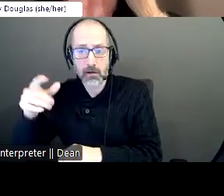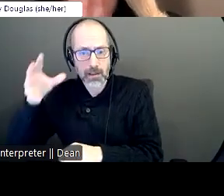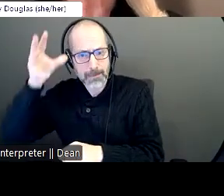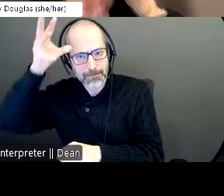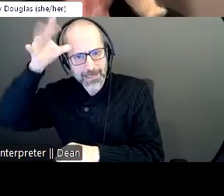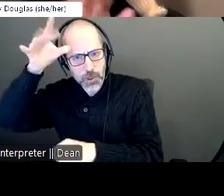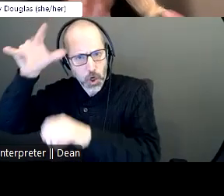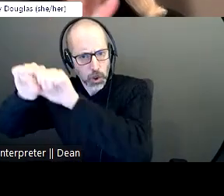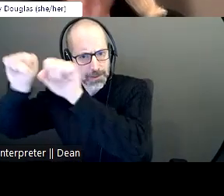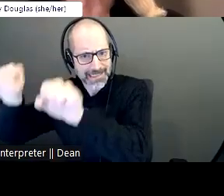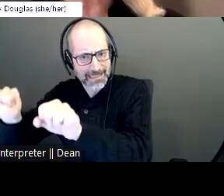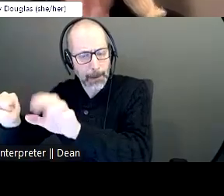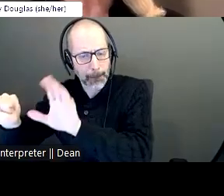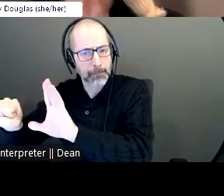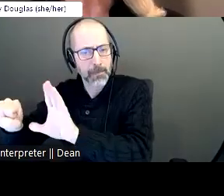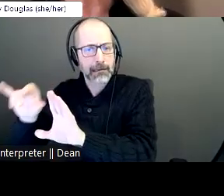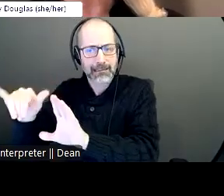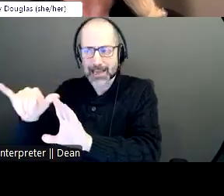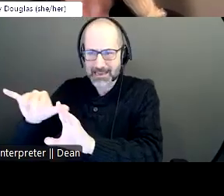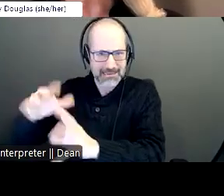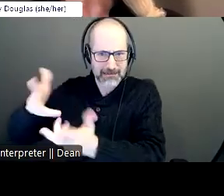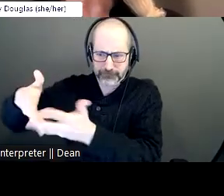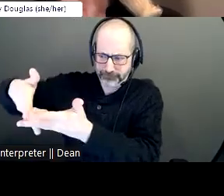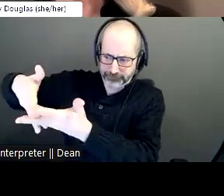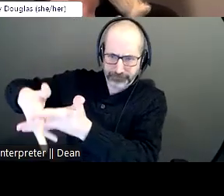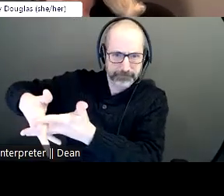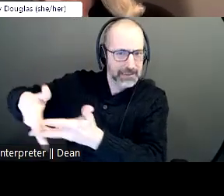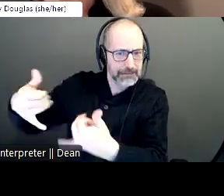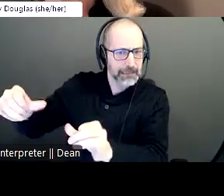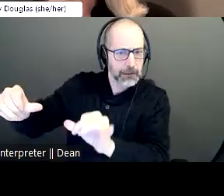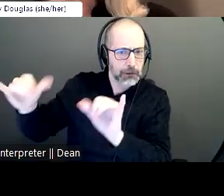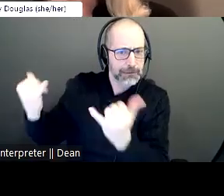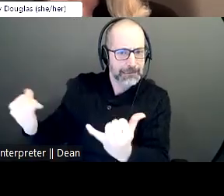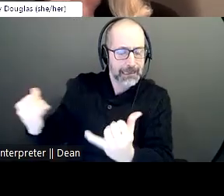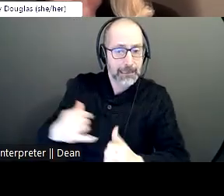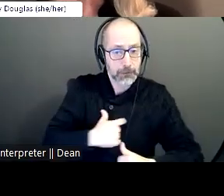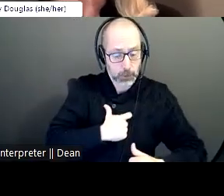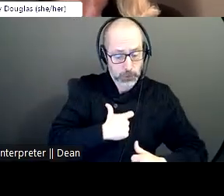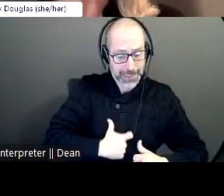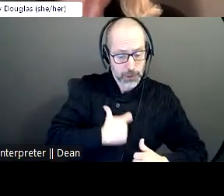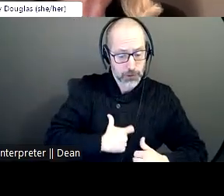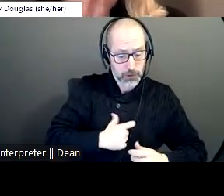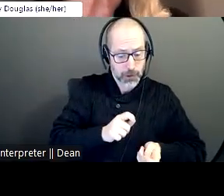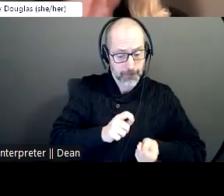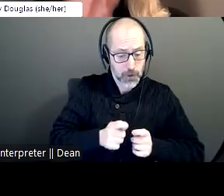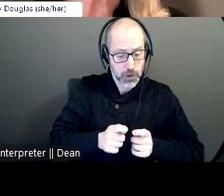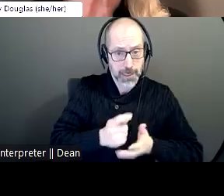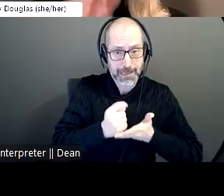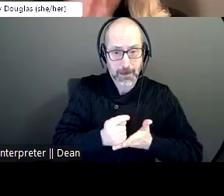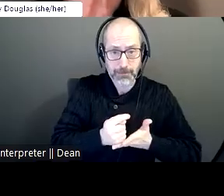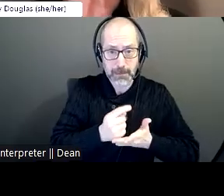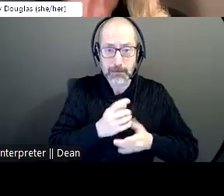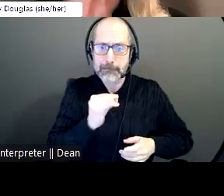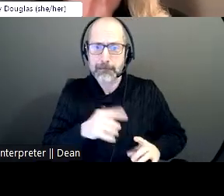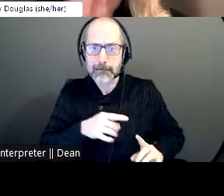est inclus dans le traitement des personnes autistes. Et c'est toujours là aujourd'hui. Donc là, il y a toujours la thérapie de